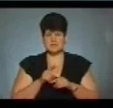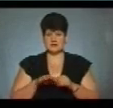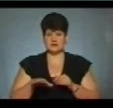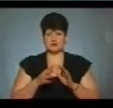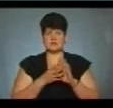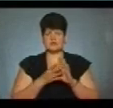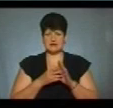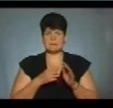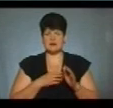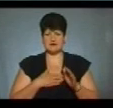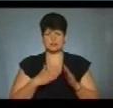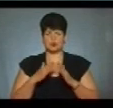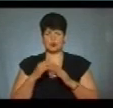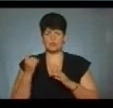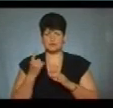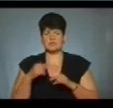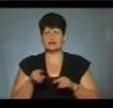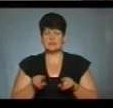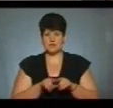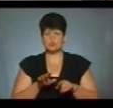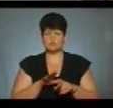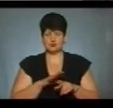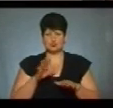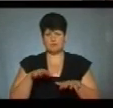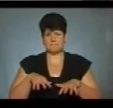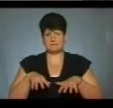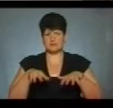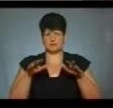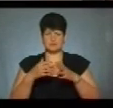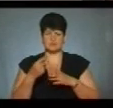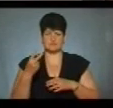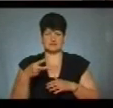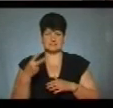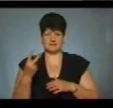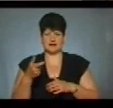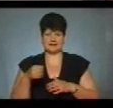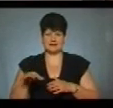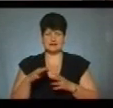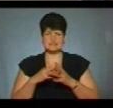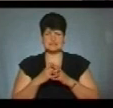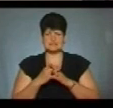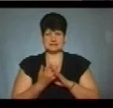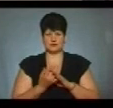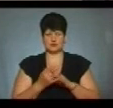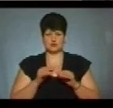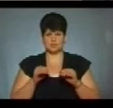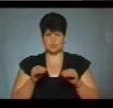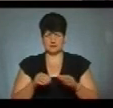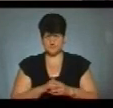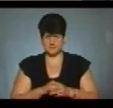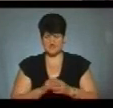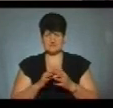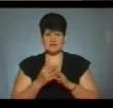9 приватних домогосподарств, а також відбулось підтоплення орієнтовно 22 гектара приватних сільгоспугідь. В